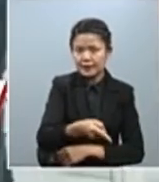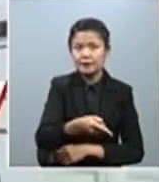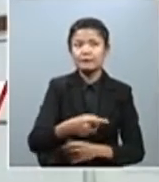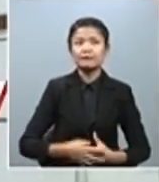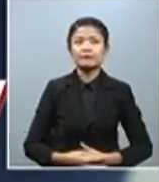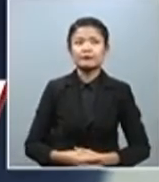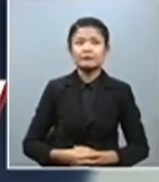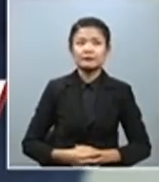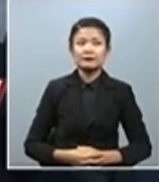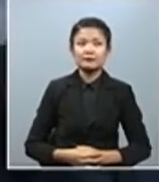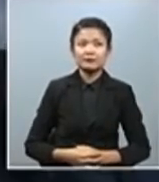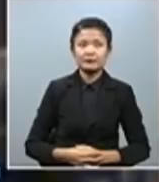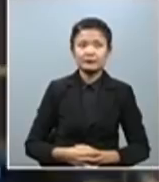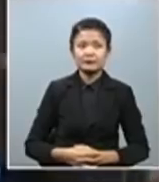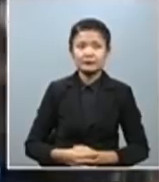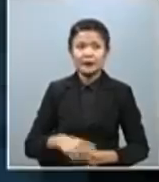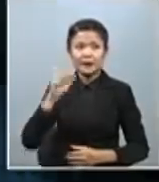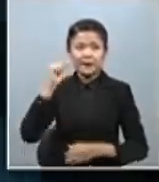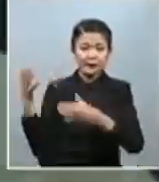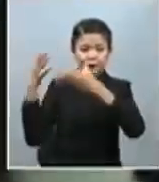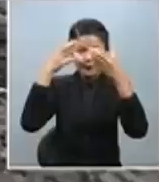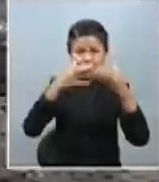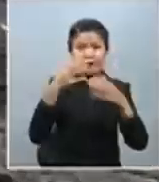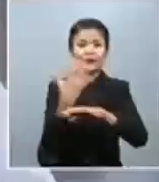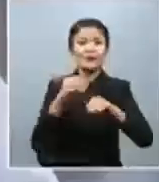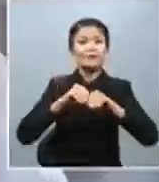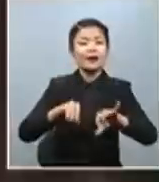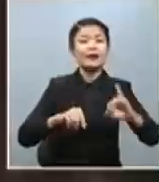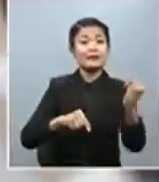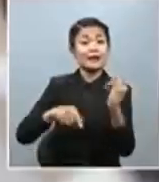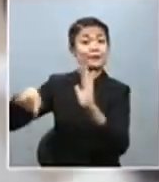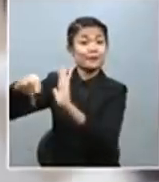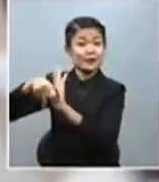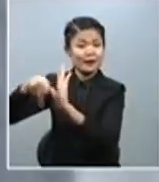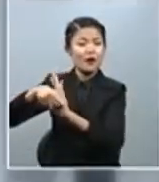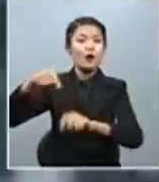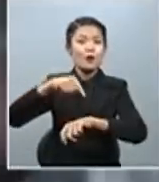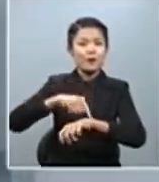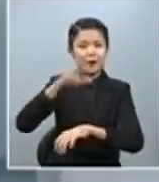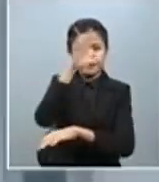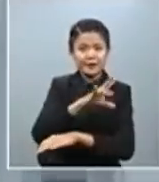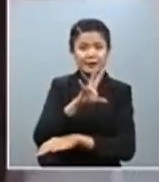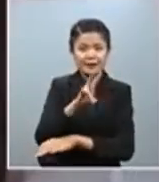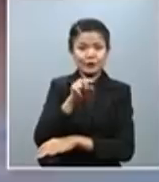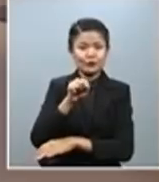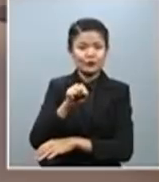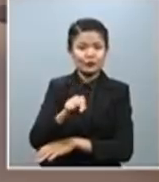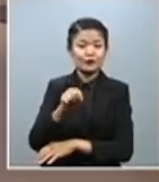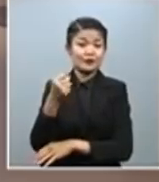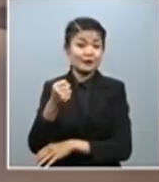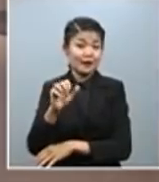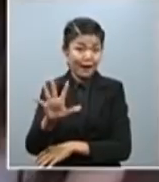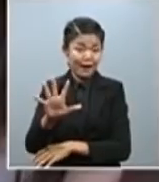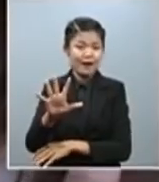ของเธอละครคุณแม่สวมรอยจะออกอากาศทุกวันจันทร์ถึงพฤหัสบดีเวลา 19:05 น.และวันศุกร์เวล